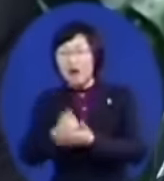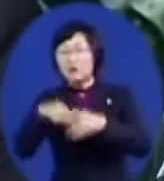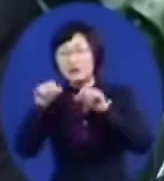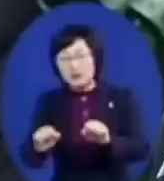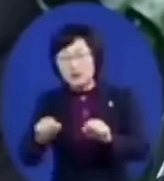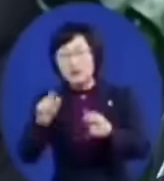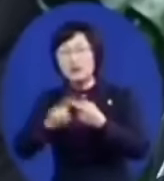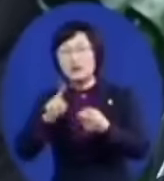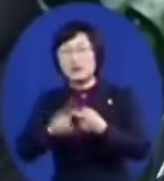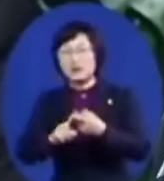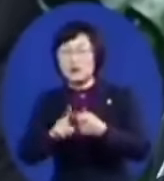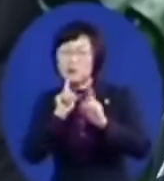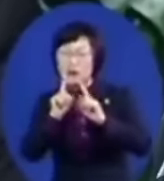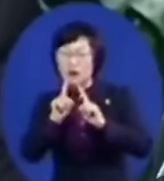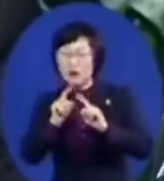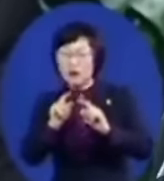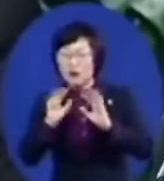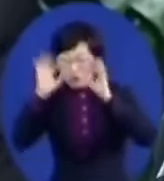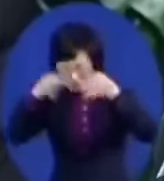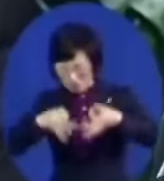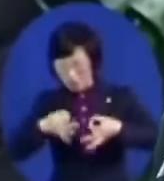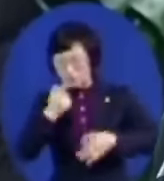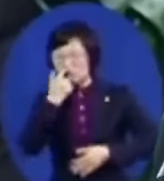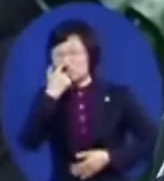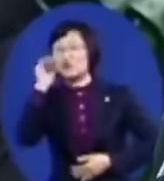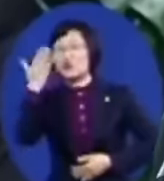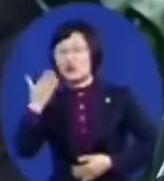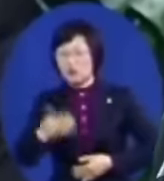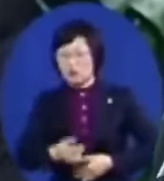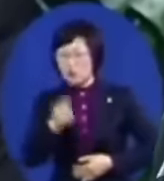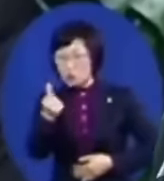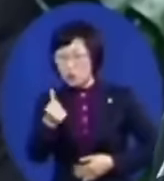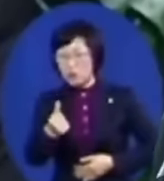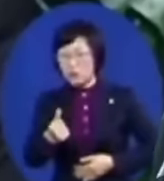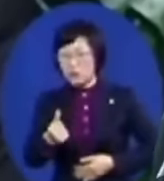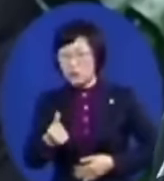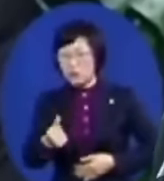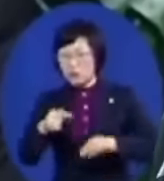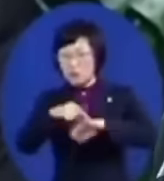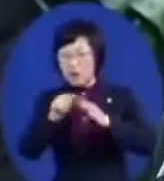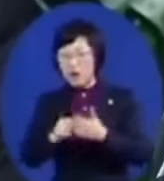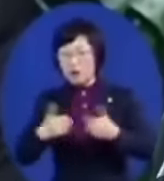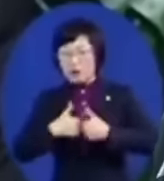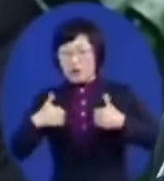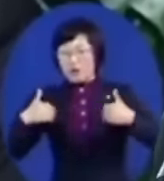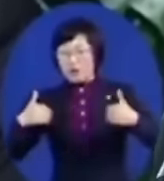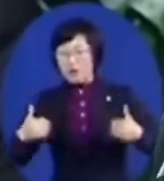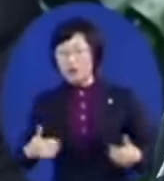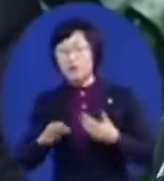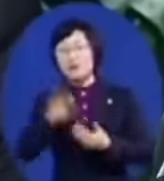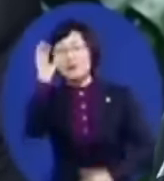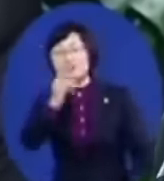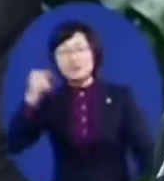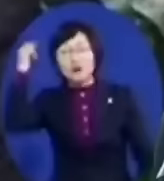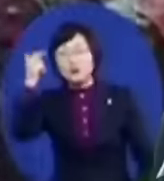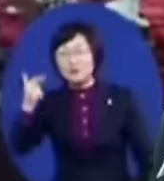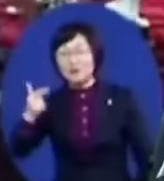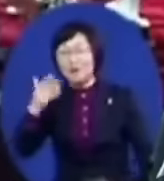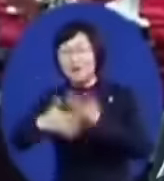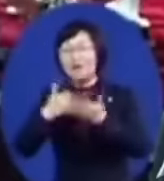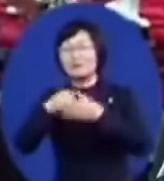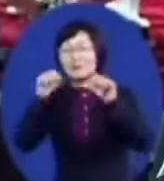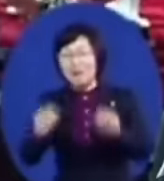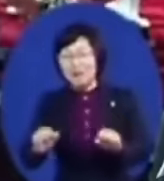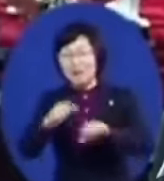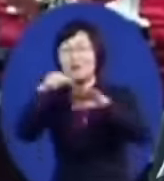것을 말씀하고 있습니다. 조금만 마음문을 열어놓으면 하나님의 성령이 하나님이 살아계신 것을 우리